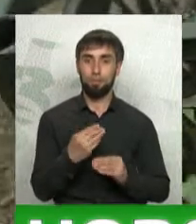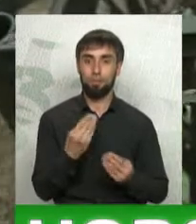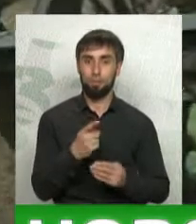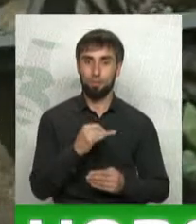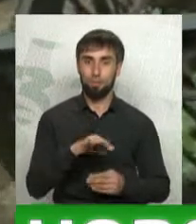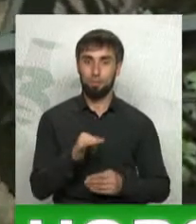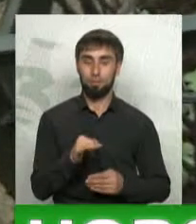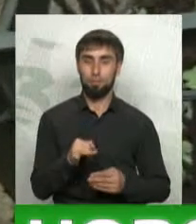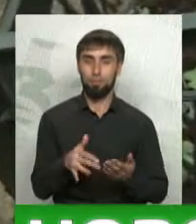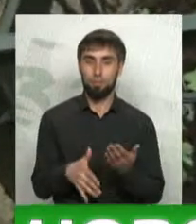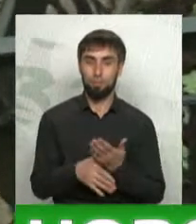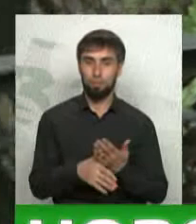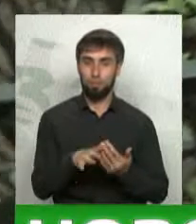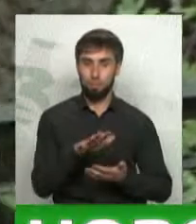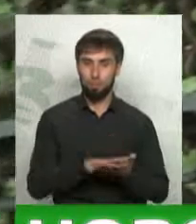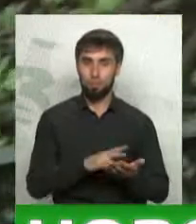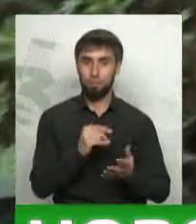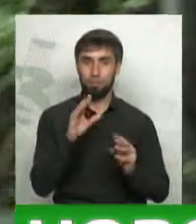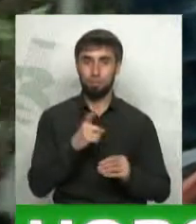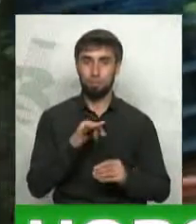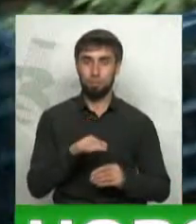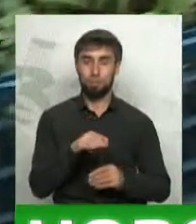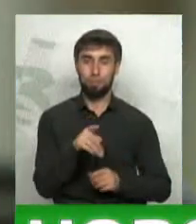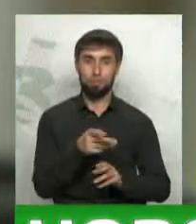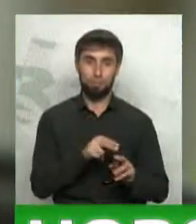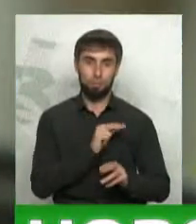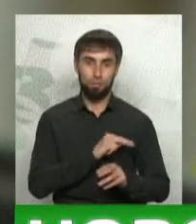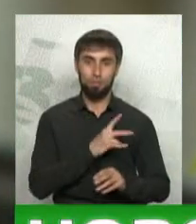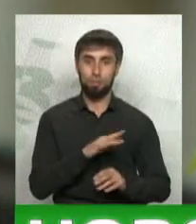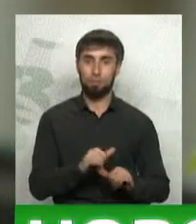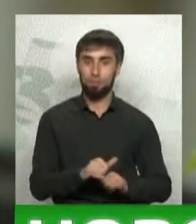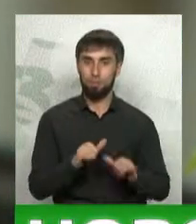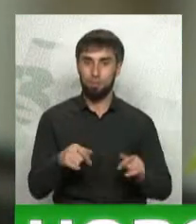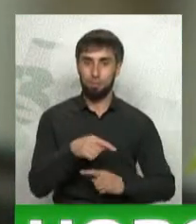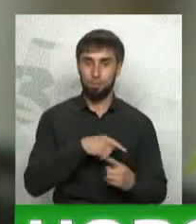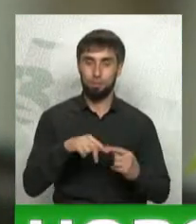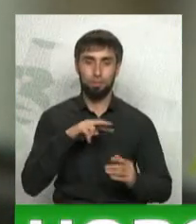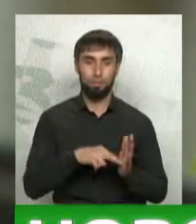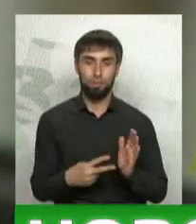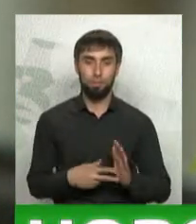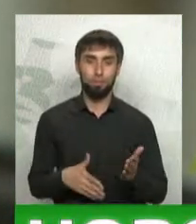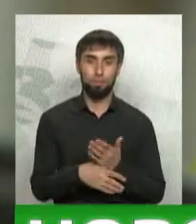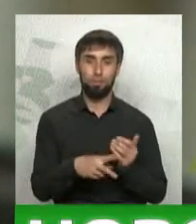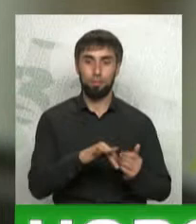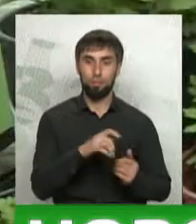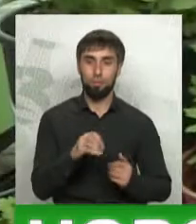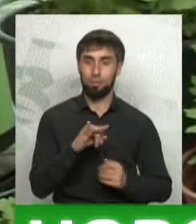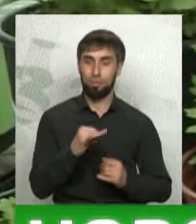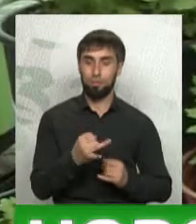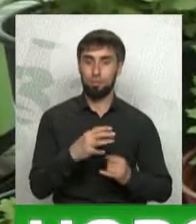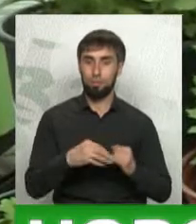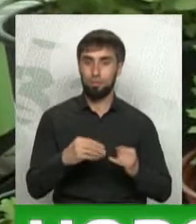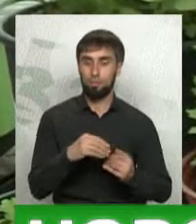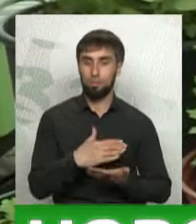но и сопровождает предпринимателя на всех этапах производства. Для расширения бизнеса планируют помочь Луизе с земельным